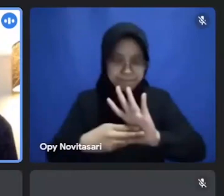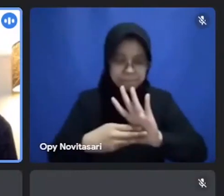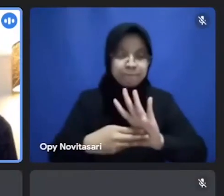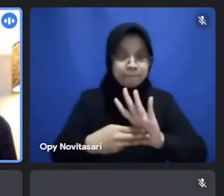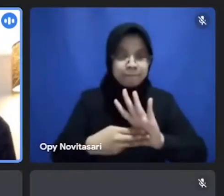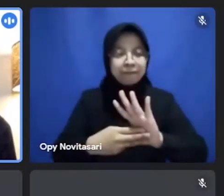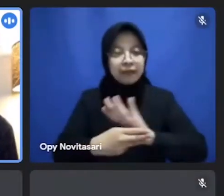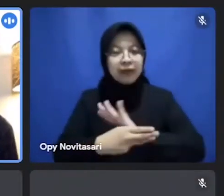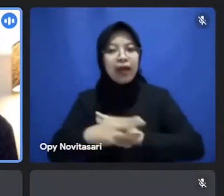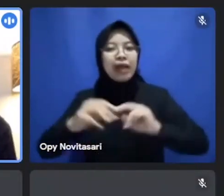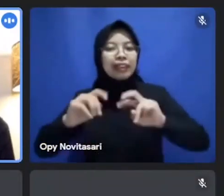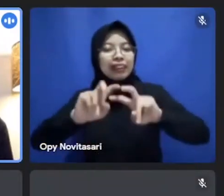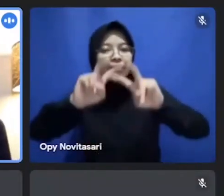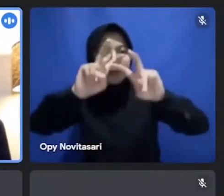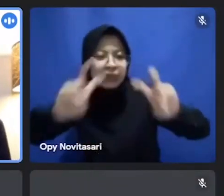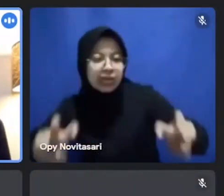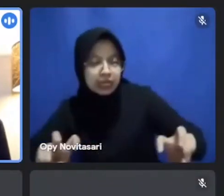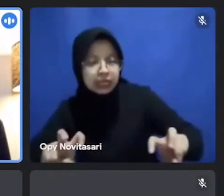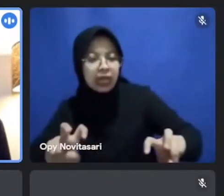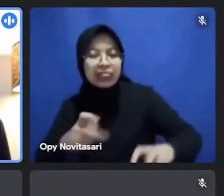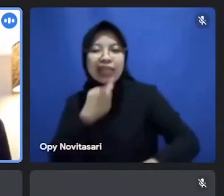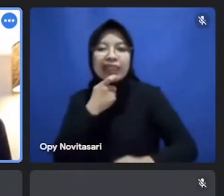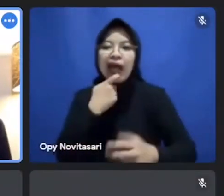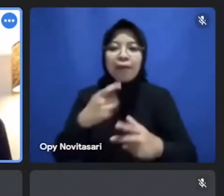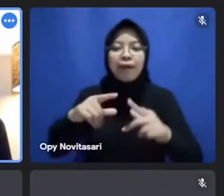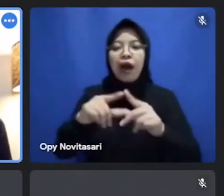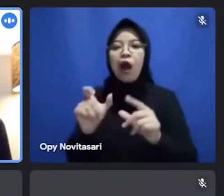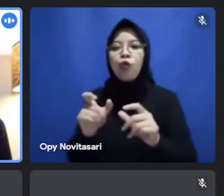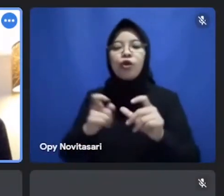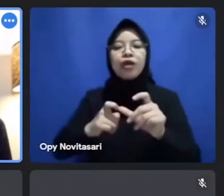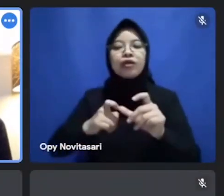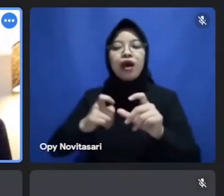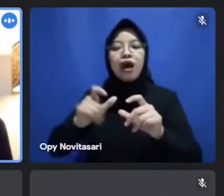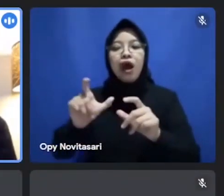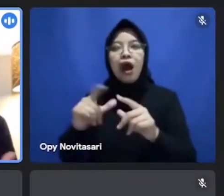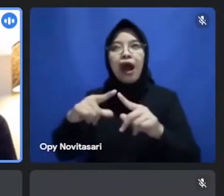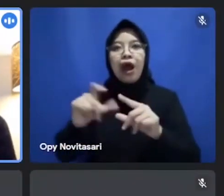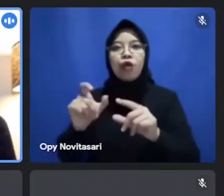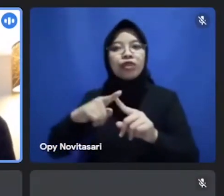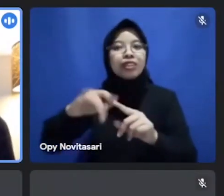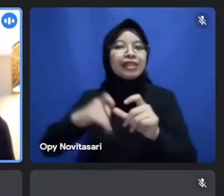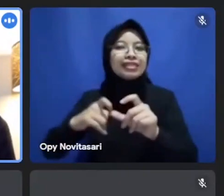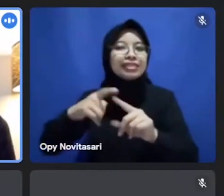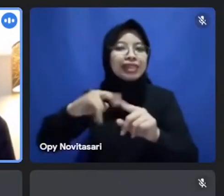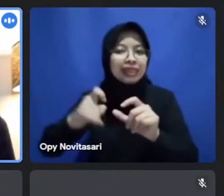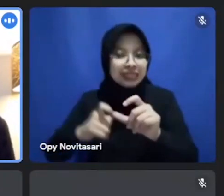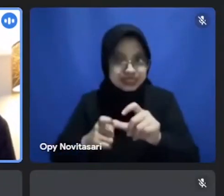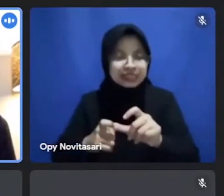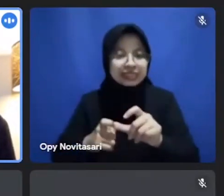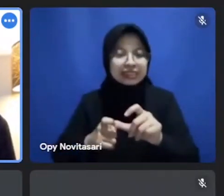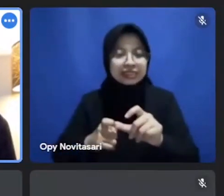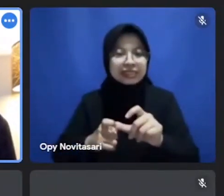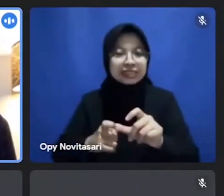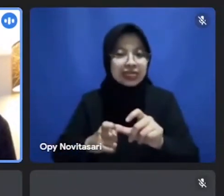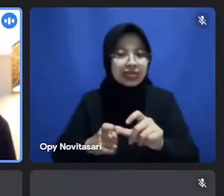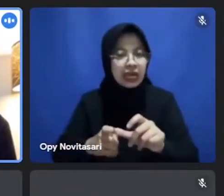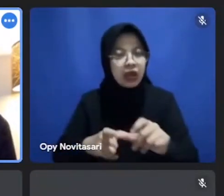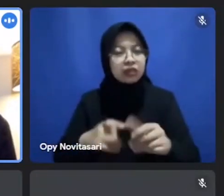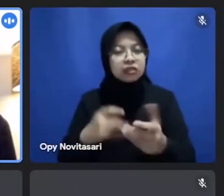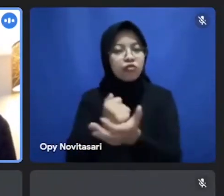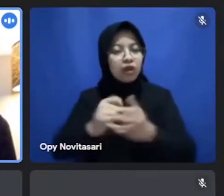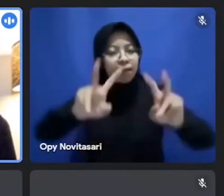pendengaran autistis pendengaran yang berdasarkan eh tubuh yang autis itu sangat menarik untuk di